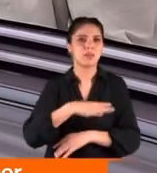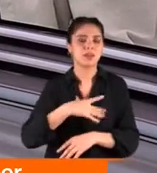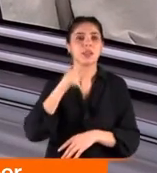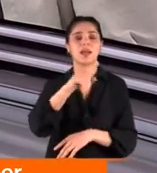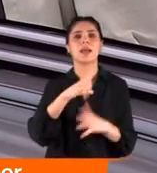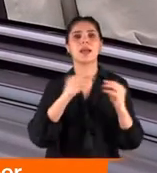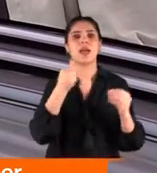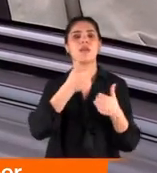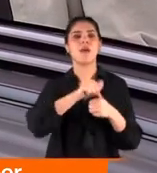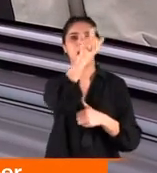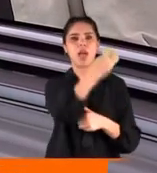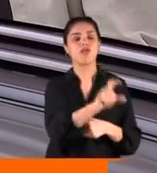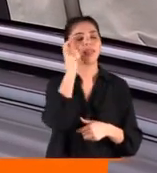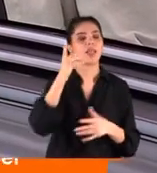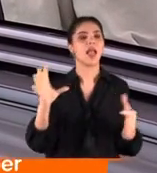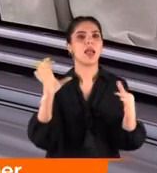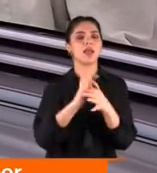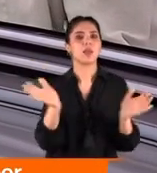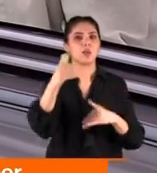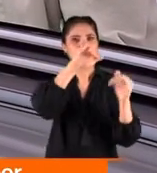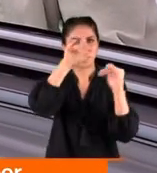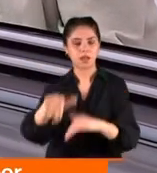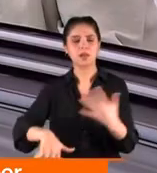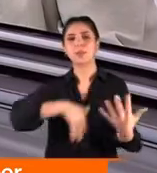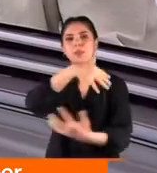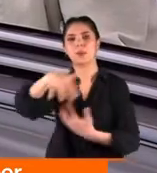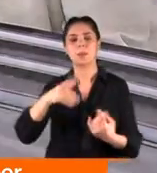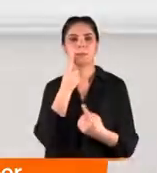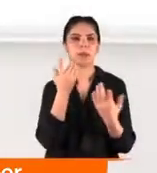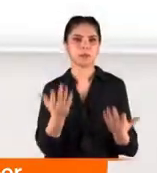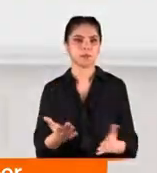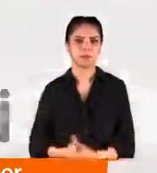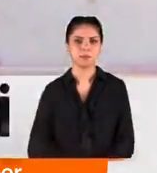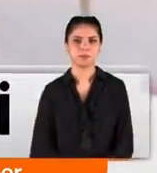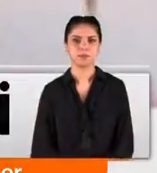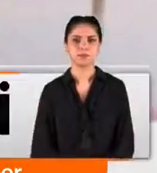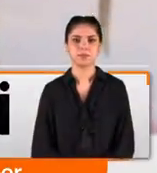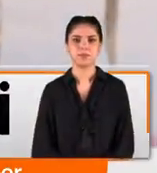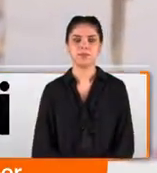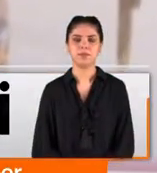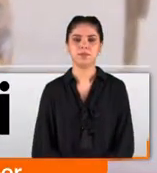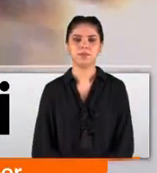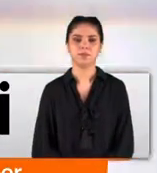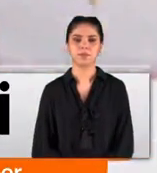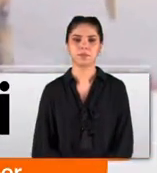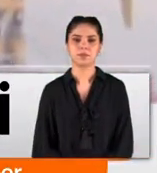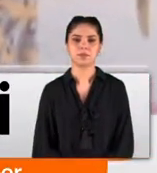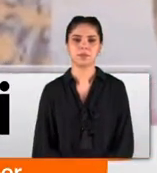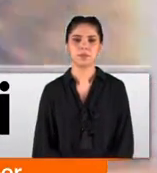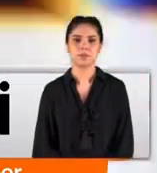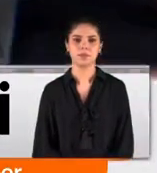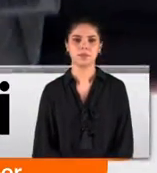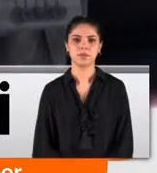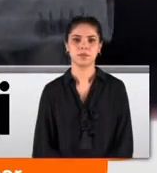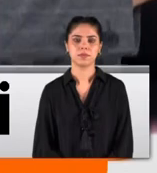iddialar üzerine stüdyoya geldi ve ortalık karıştı. Neden evden gittin Hatice? Kendinize sorun bence. Neyin eksik ettim